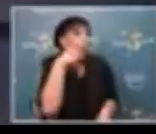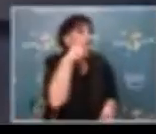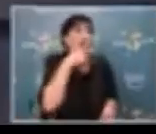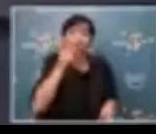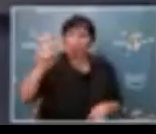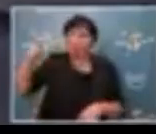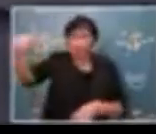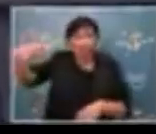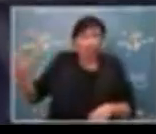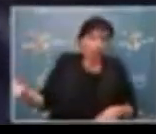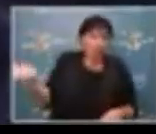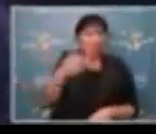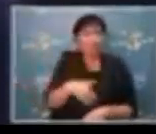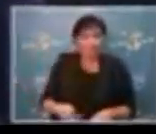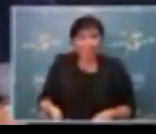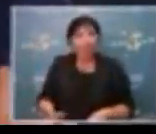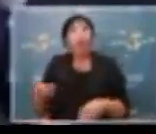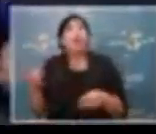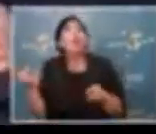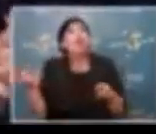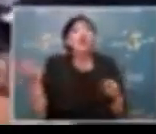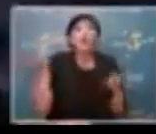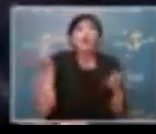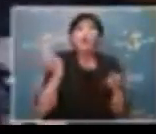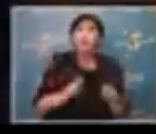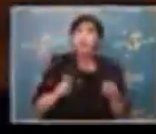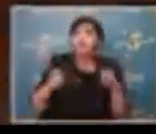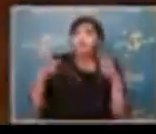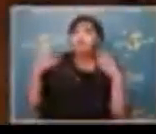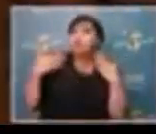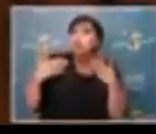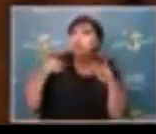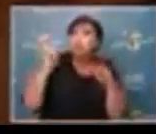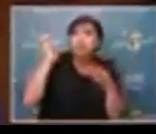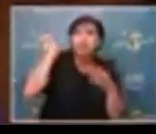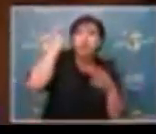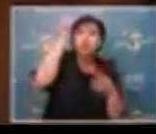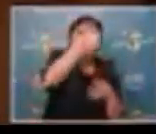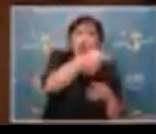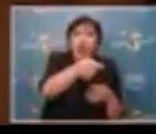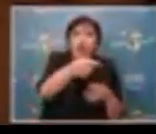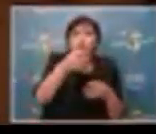vai dopo. È salito, l'ha portato alle Galapagos,